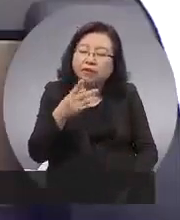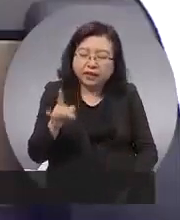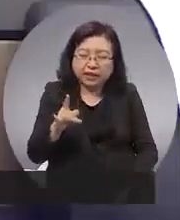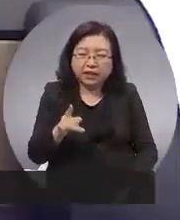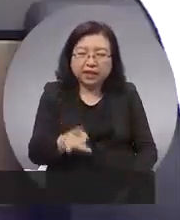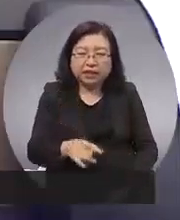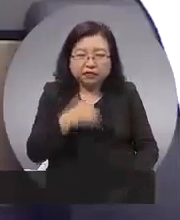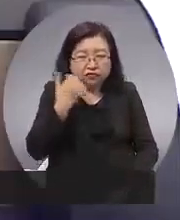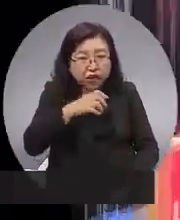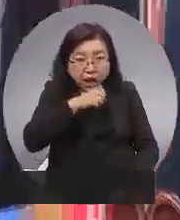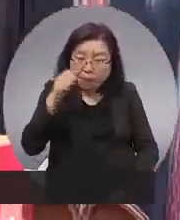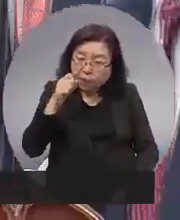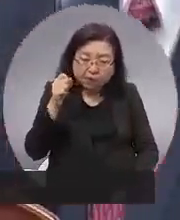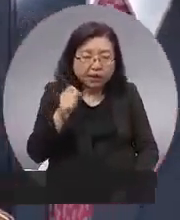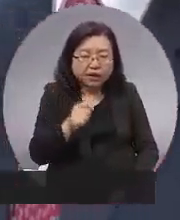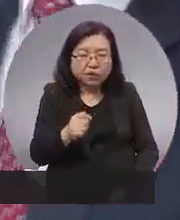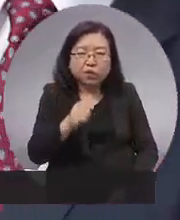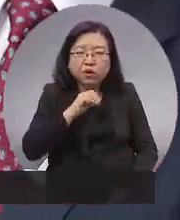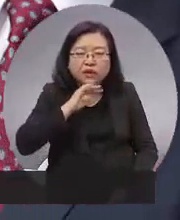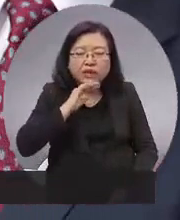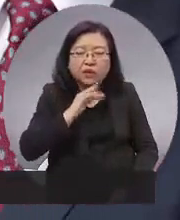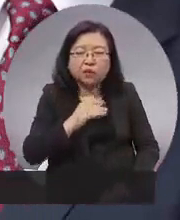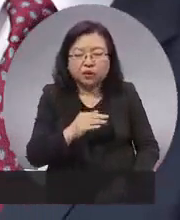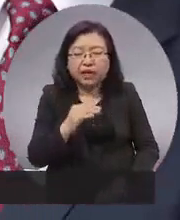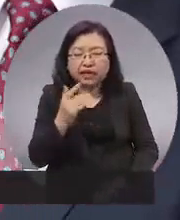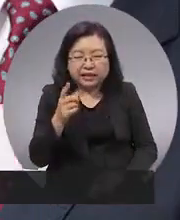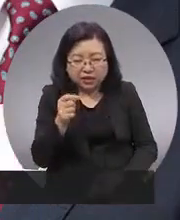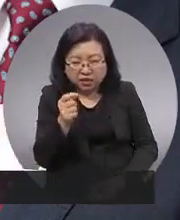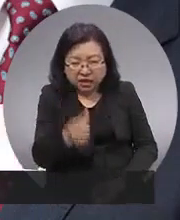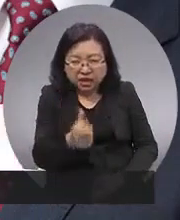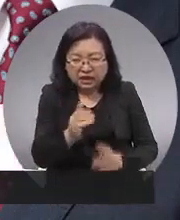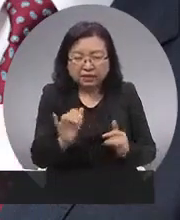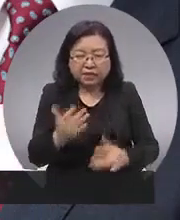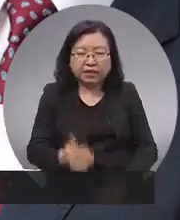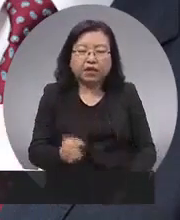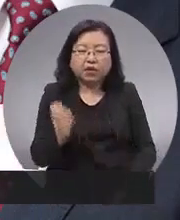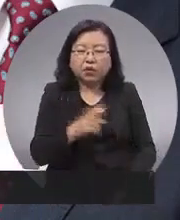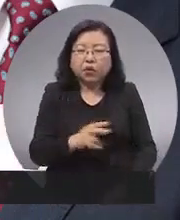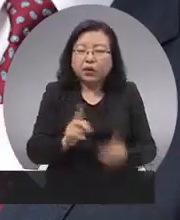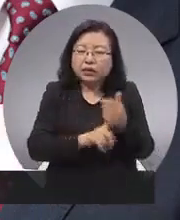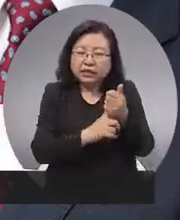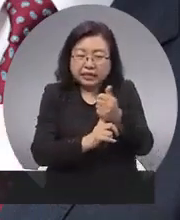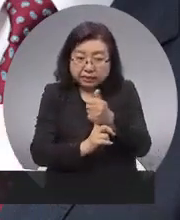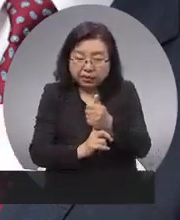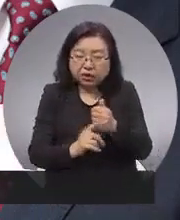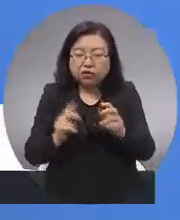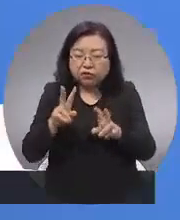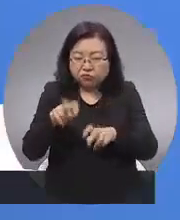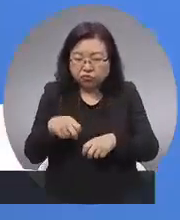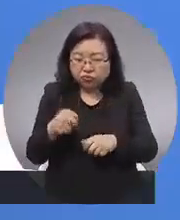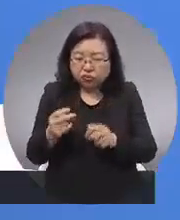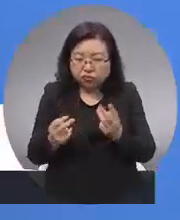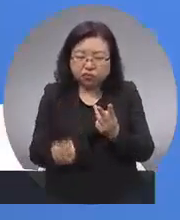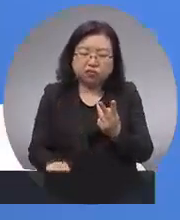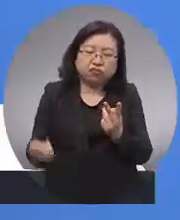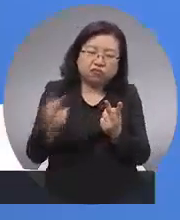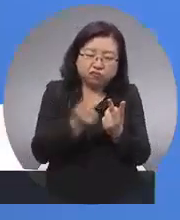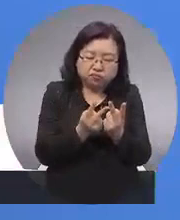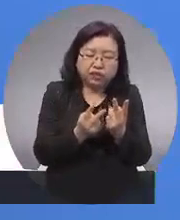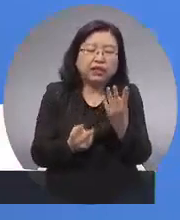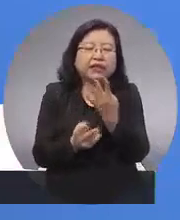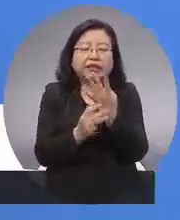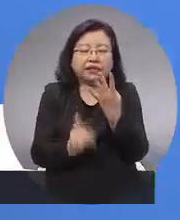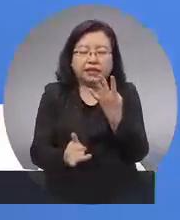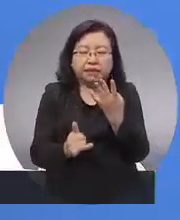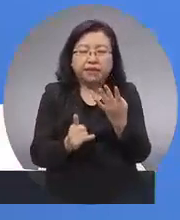올립니다 증평군 은 무소속 후보가 둘이나 출마해 4파전 이 확정됐습니다 민주당에선